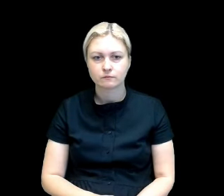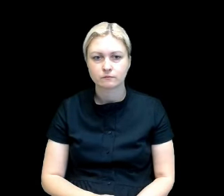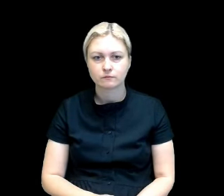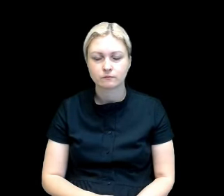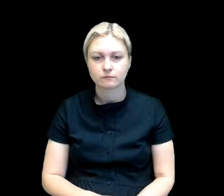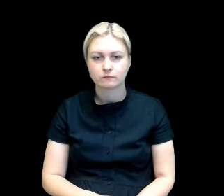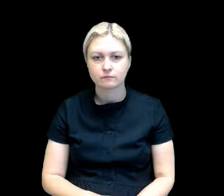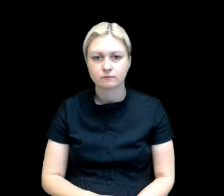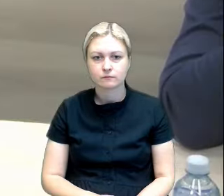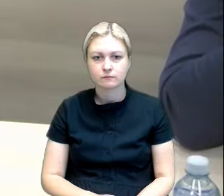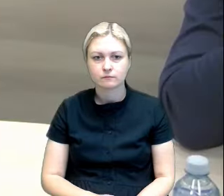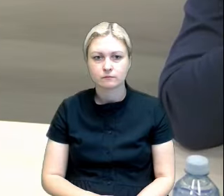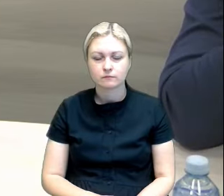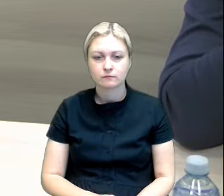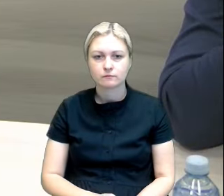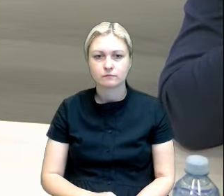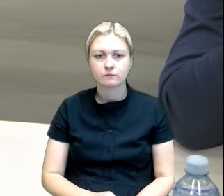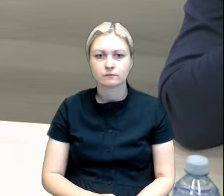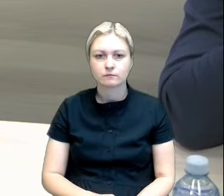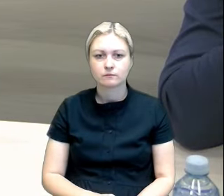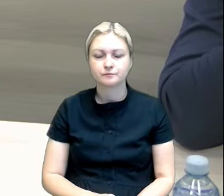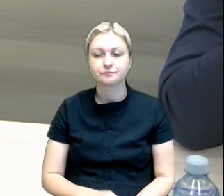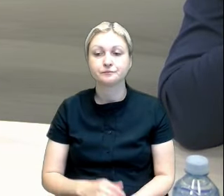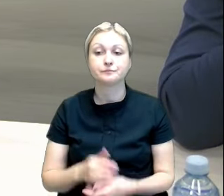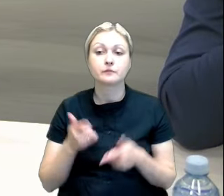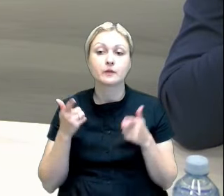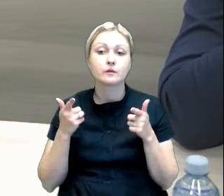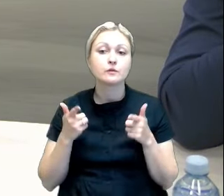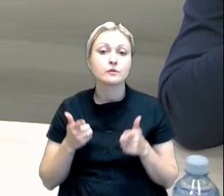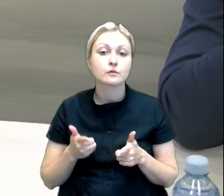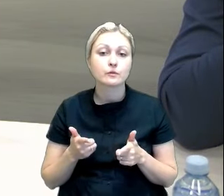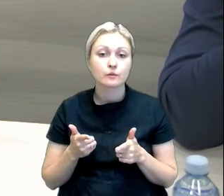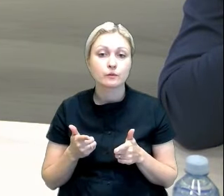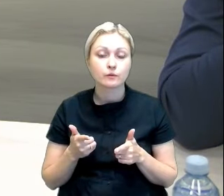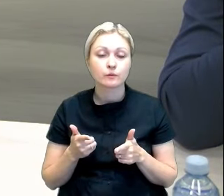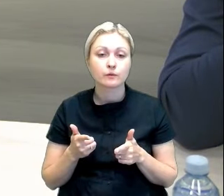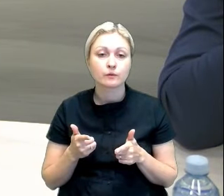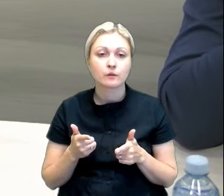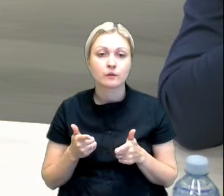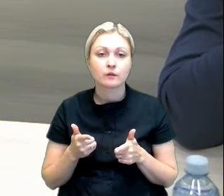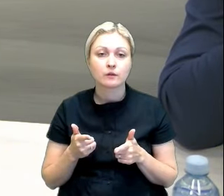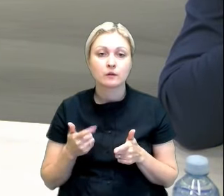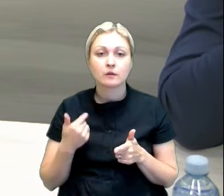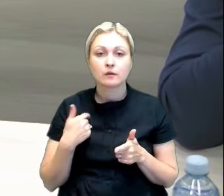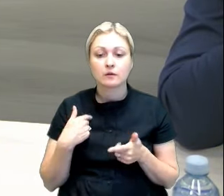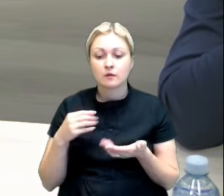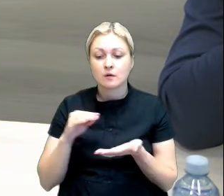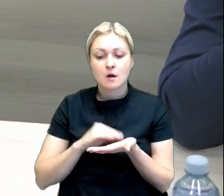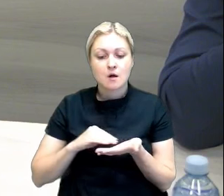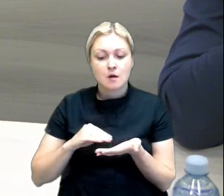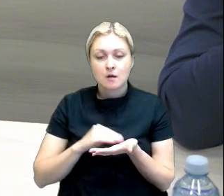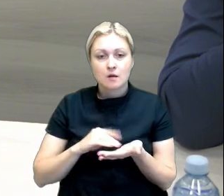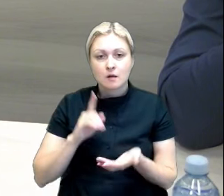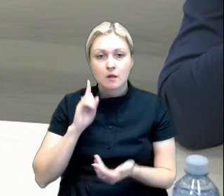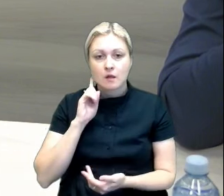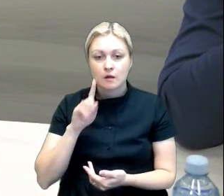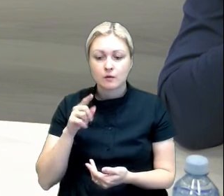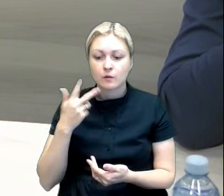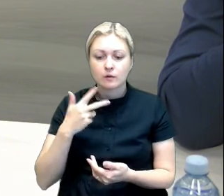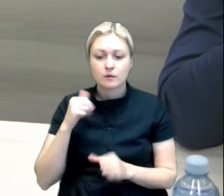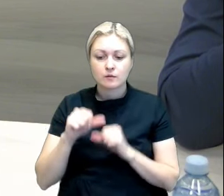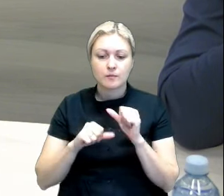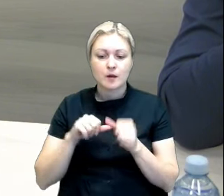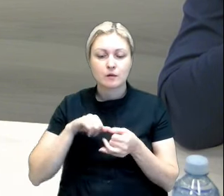prašau ačiū labai na tikrai kaip jau nebenoriu kartot kaip sakė rimantas 30 metų istoriją aš galbūt